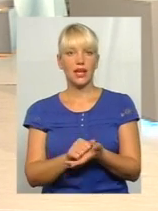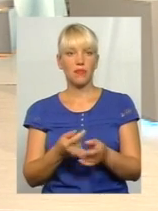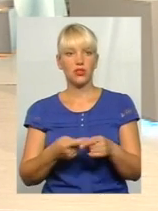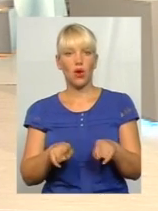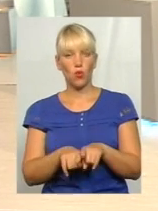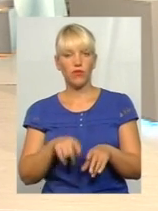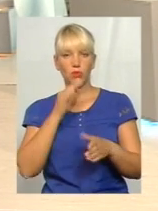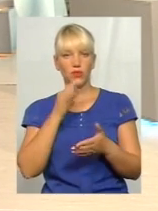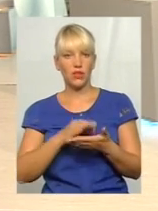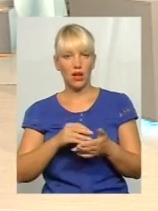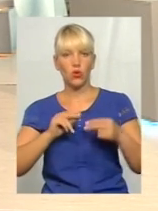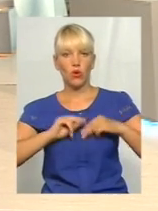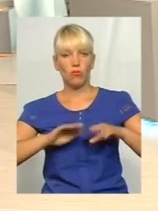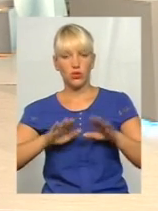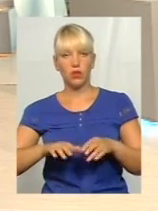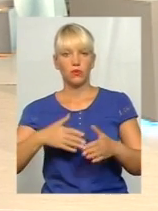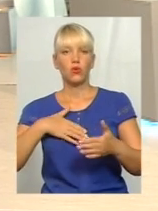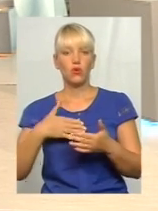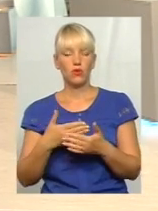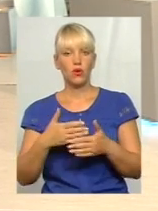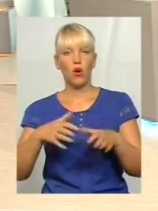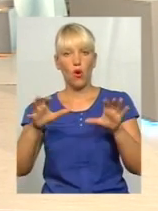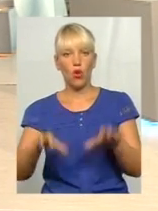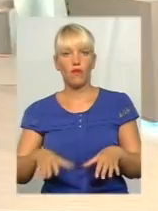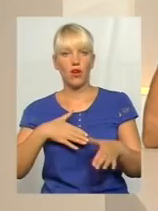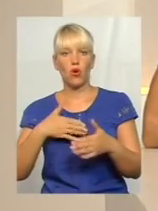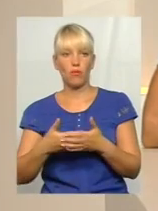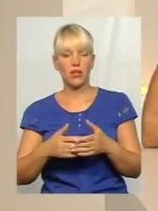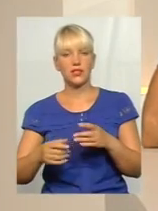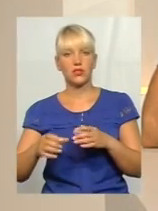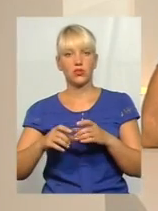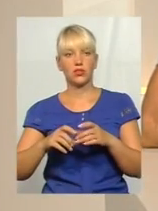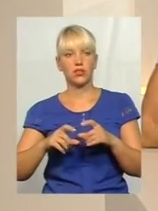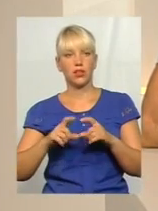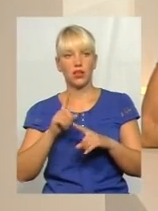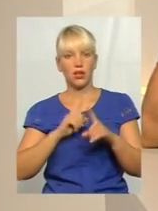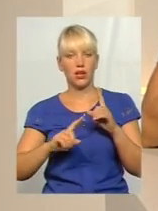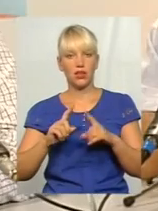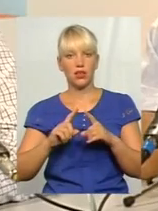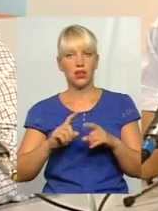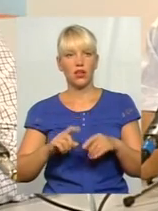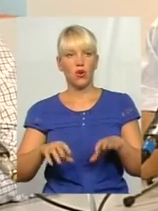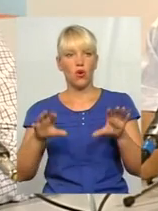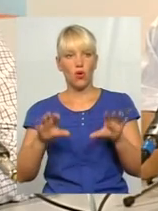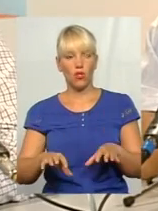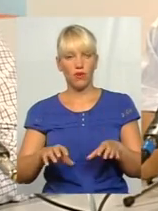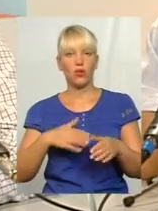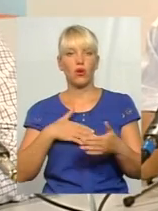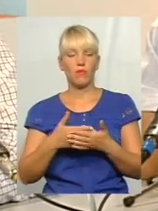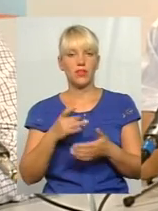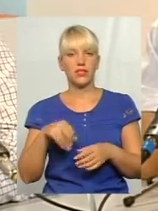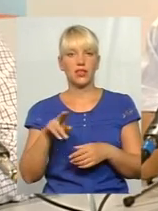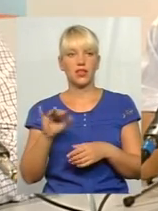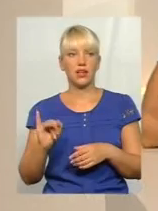таку відповідальну посаду голови громадської ради все ж таки вичитице не посада чому голова голова громадської ради при